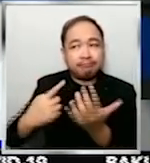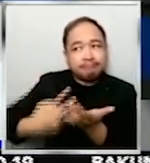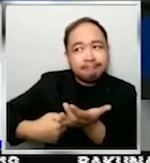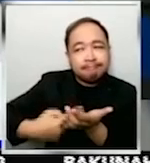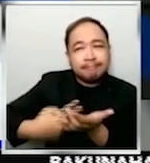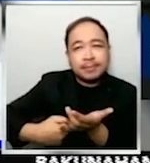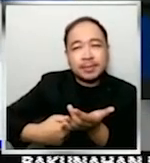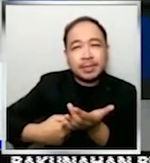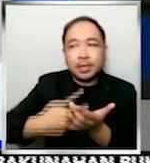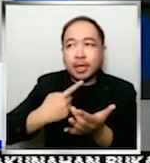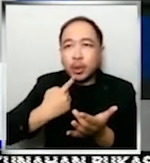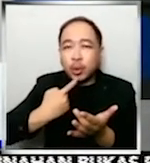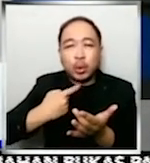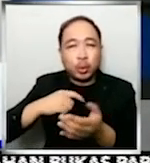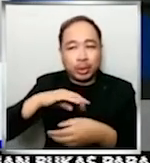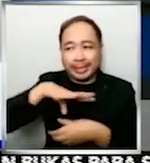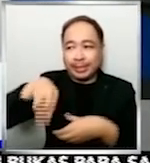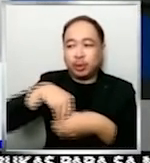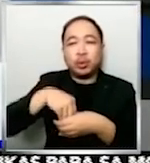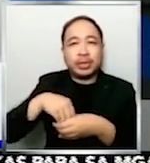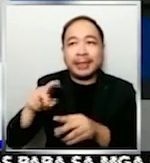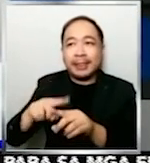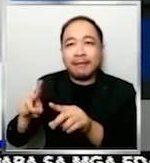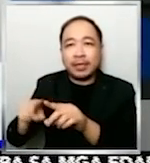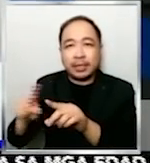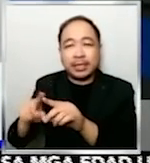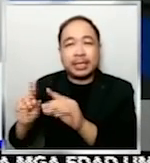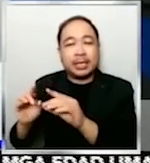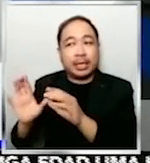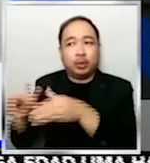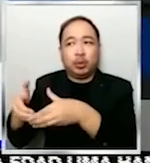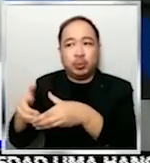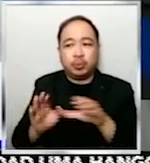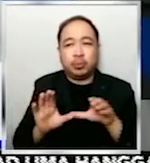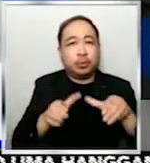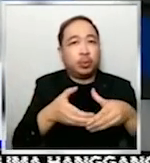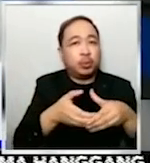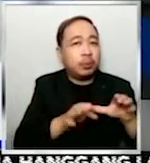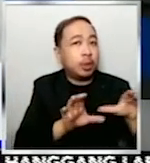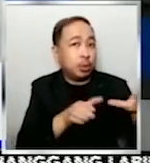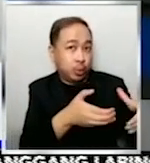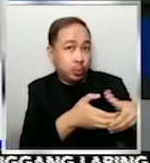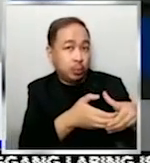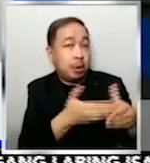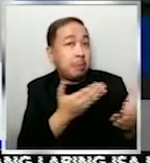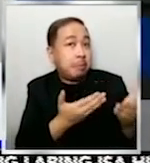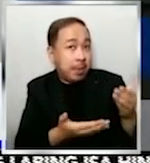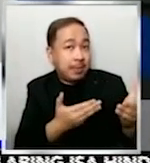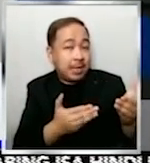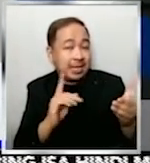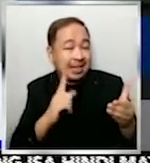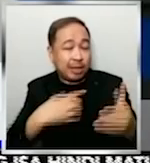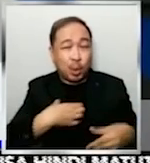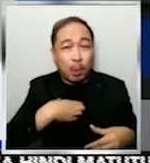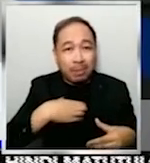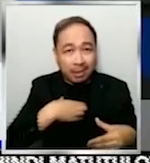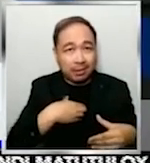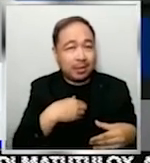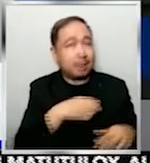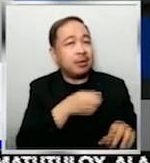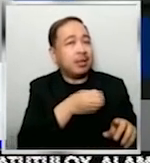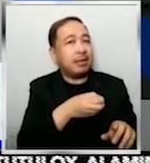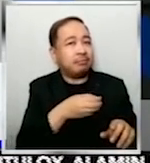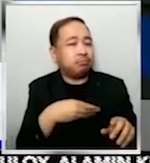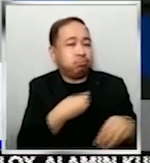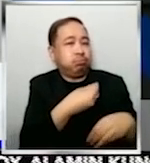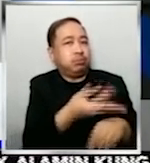of the divisions where siguro magkakaroon ng assignment of cases. If there are any cases left